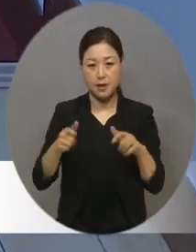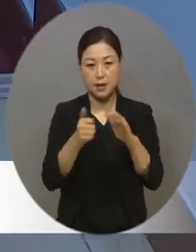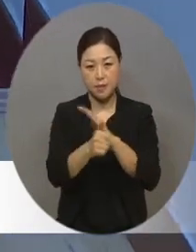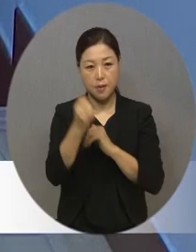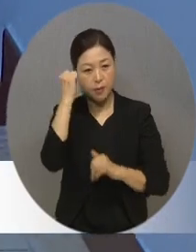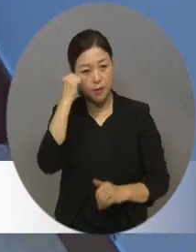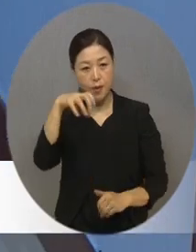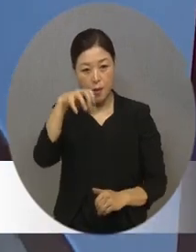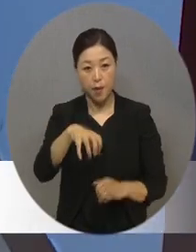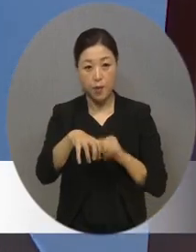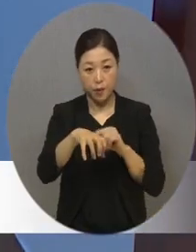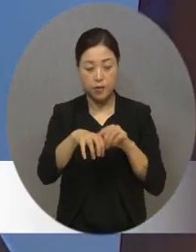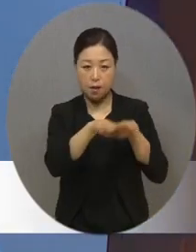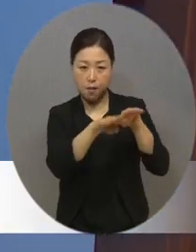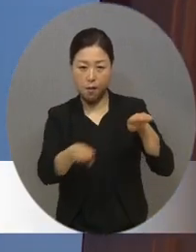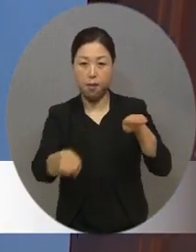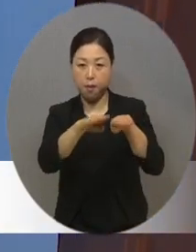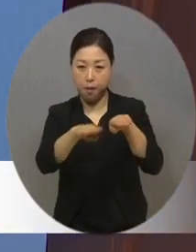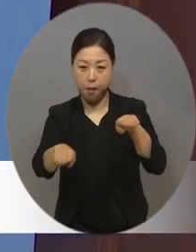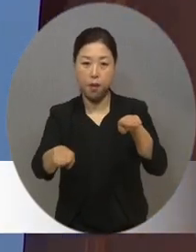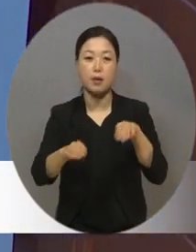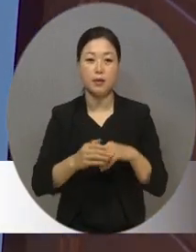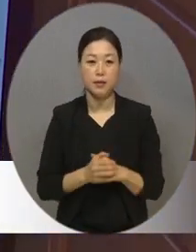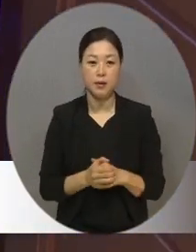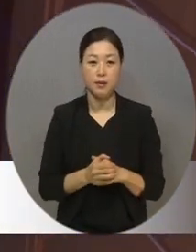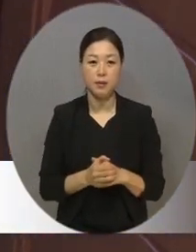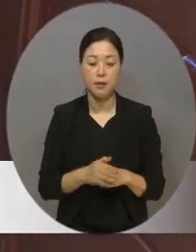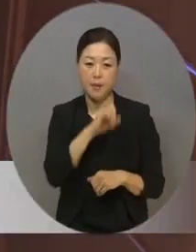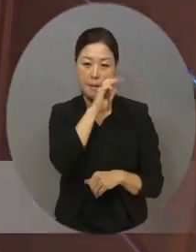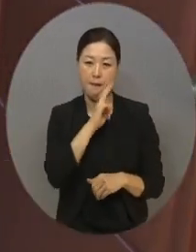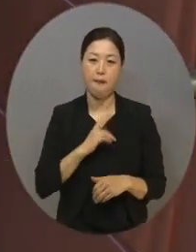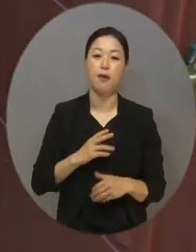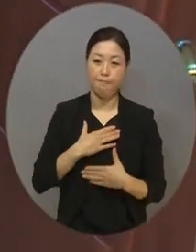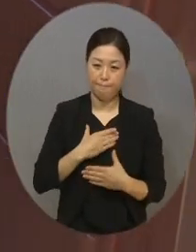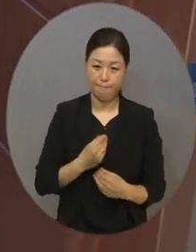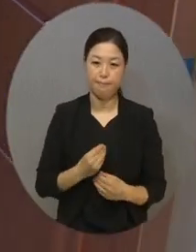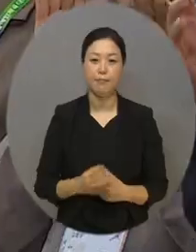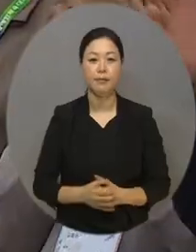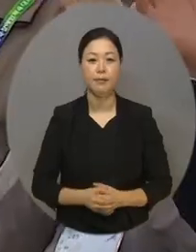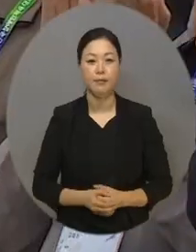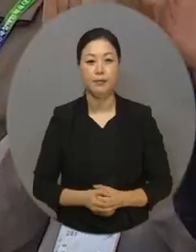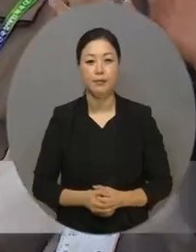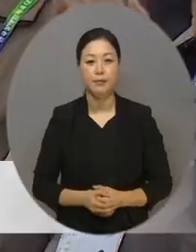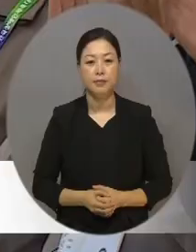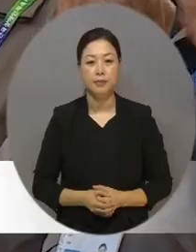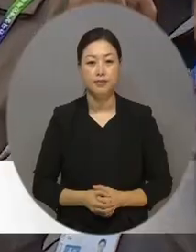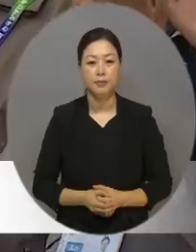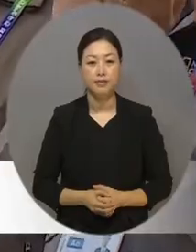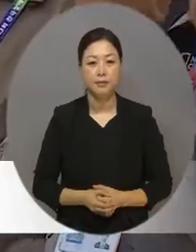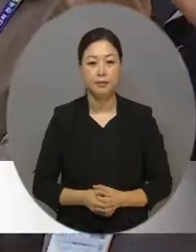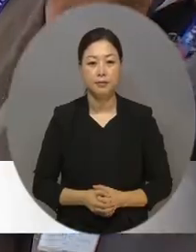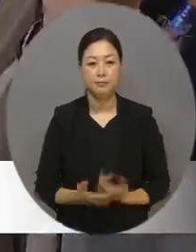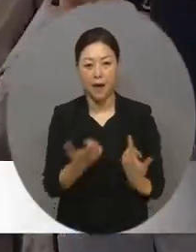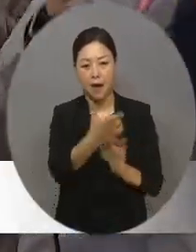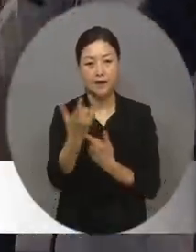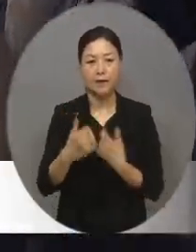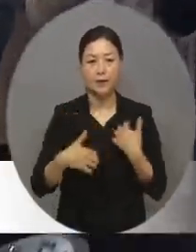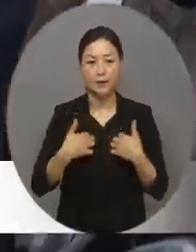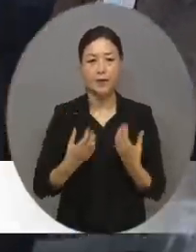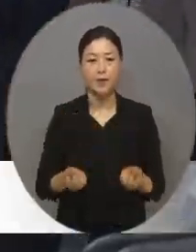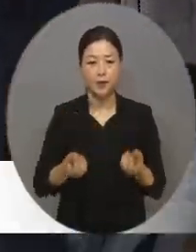숙소에 이동식 경사로가 배치되며 편의성을 대폭 높였습니다. 모두와 함께 즐기는